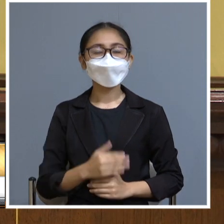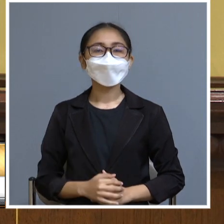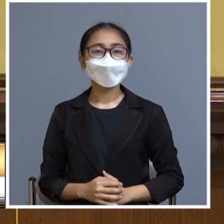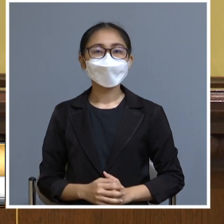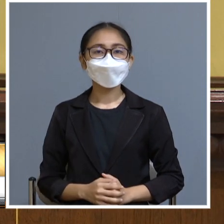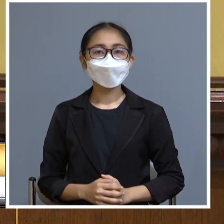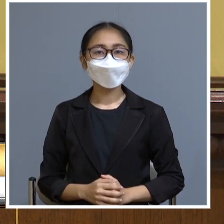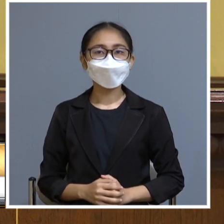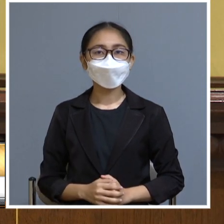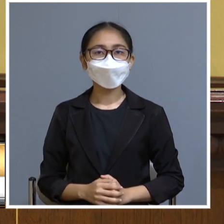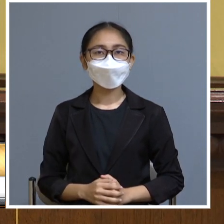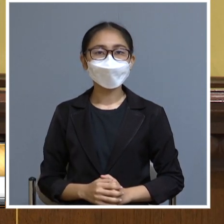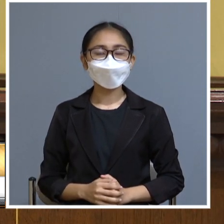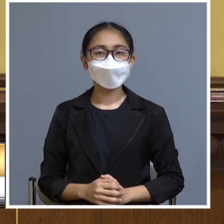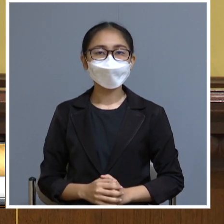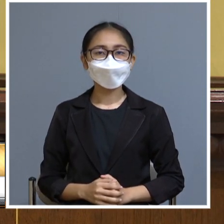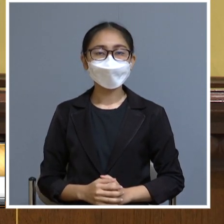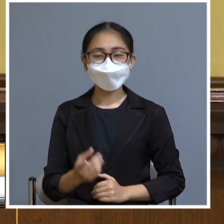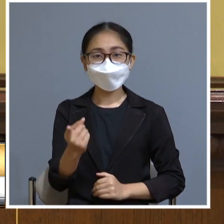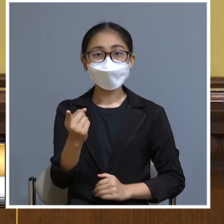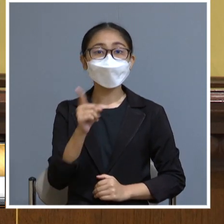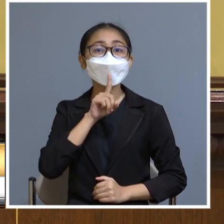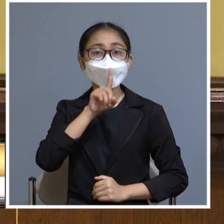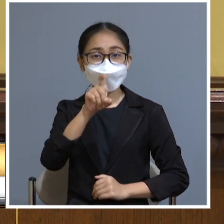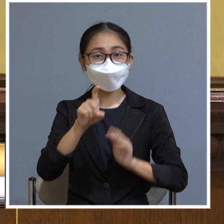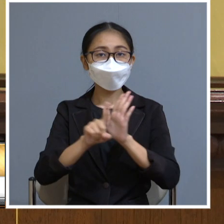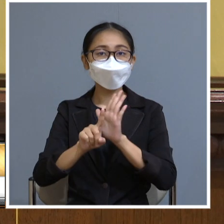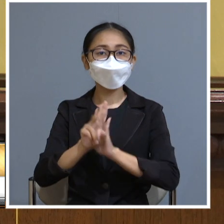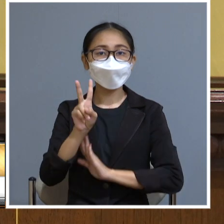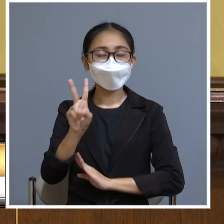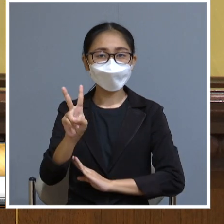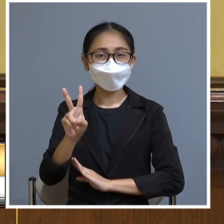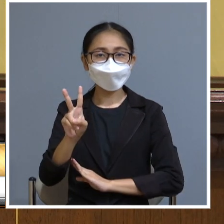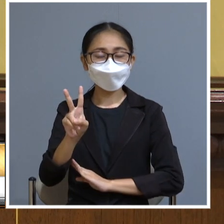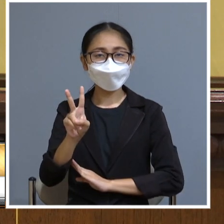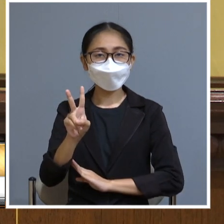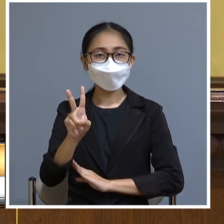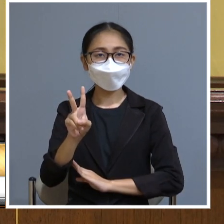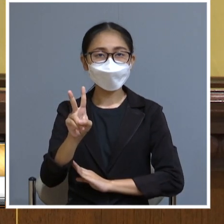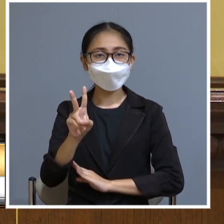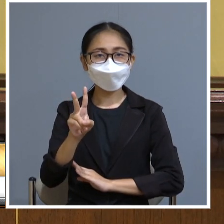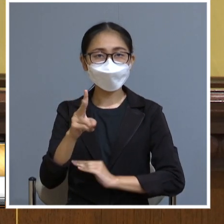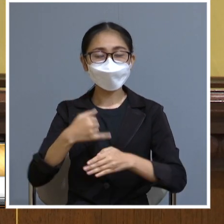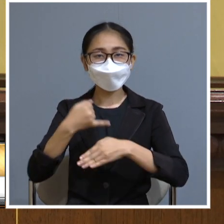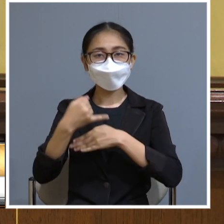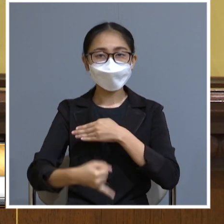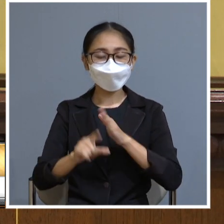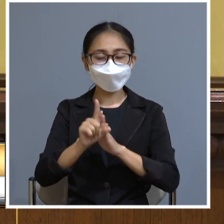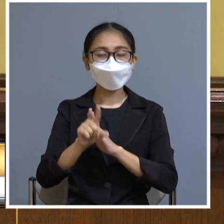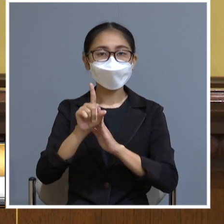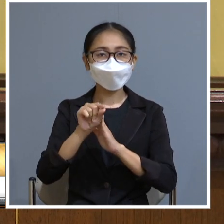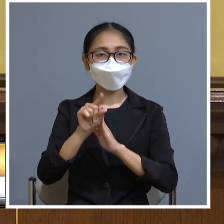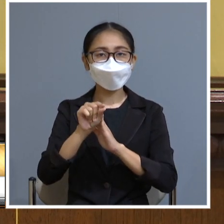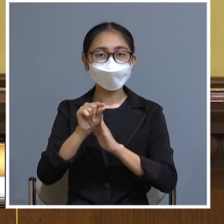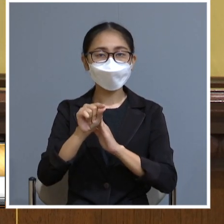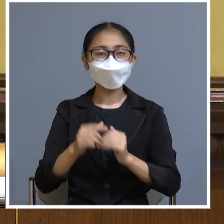กระทู้ครักระทูนี่ถามได้สองครั้งนะครับ และตอบถามเสร็ไปใน 20 นาทีครัทนั้ก็